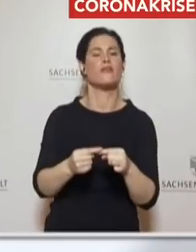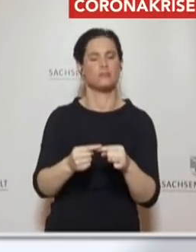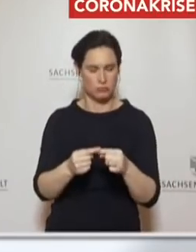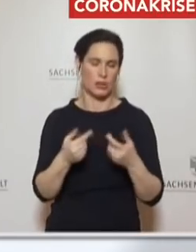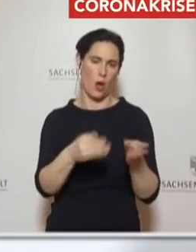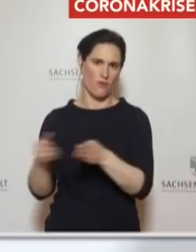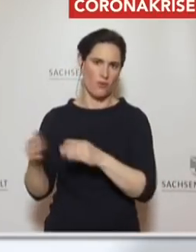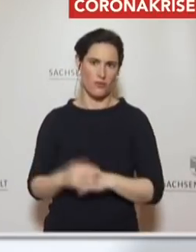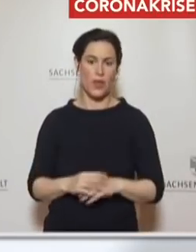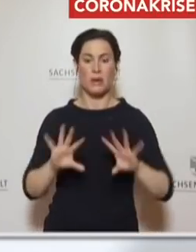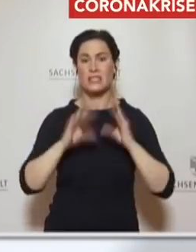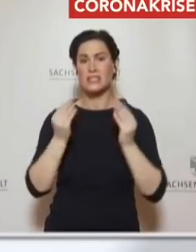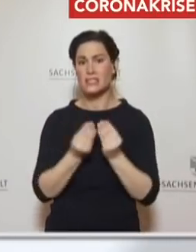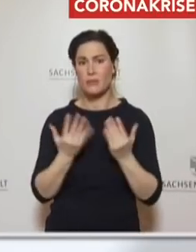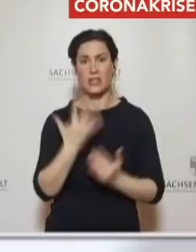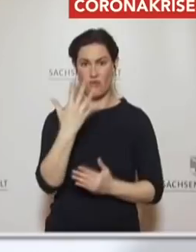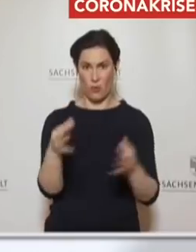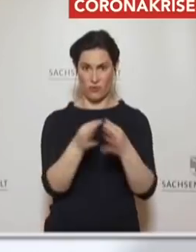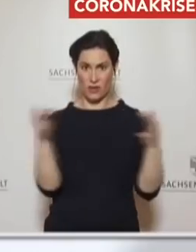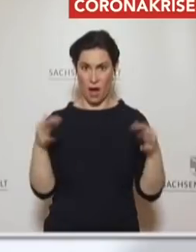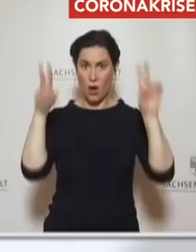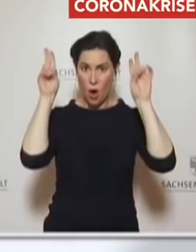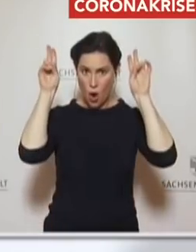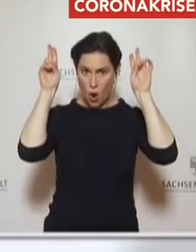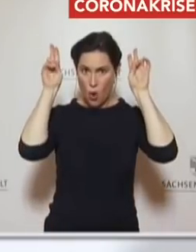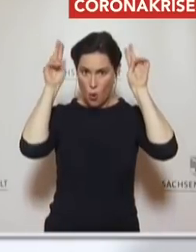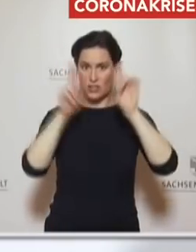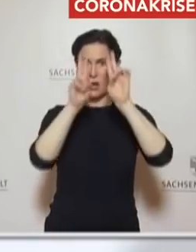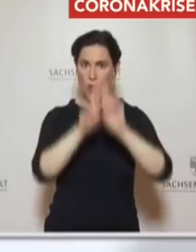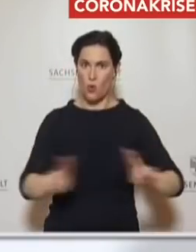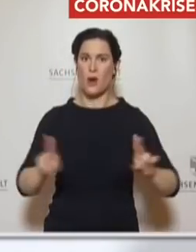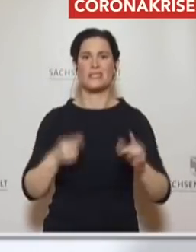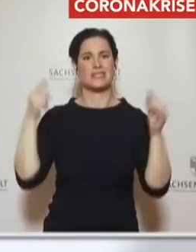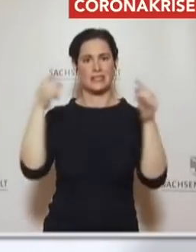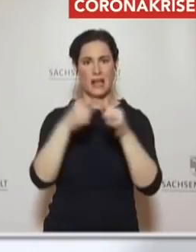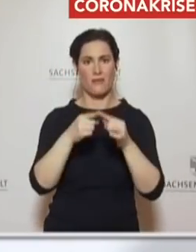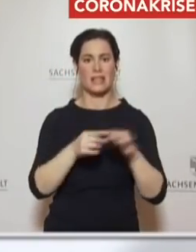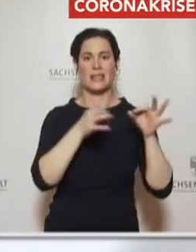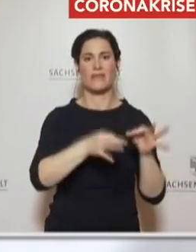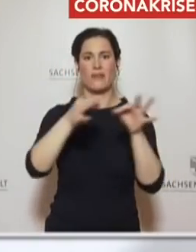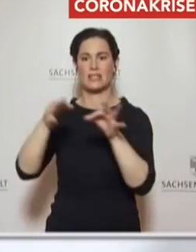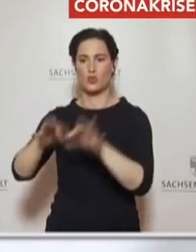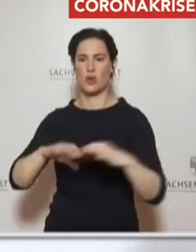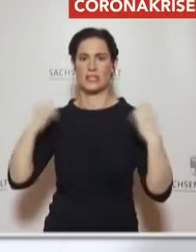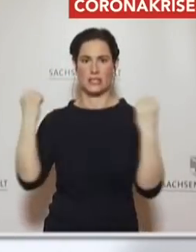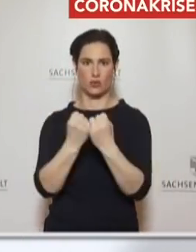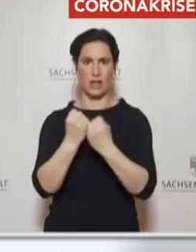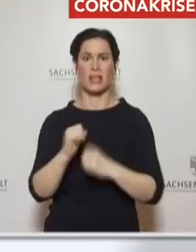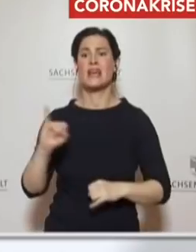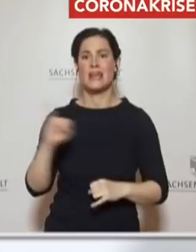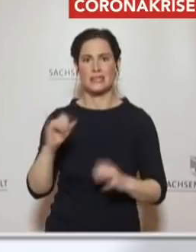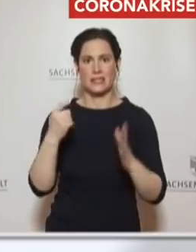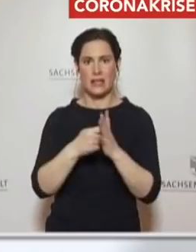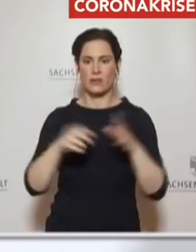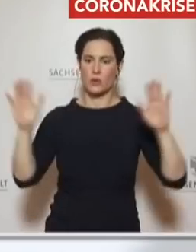sollen dazu dienen, dass die Entwicklung der Inzidenz und damit also das Infektionsgeschehen in ganz Deutschland